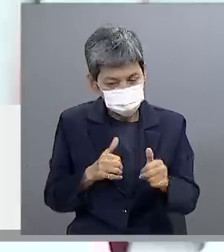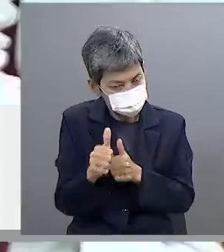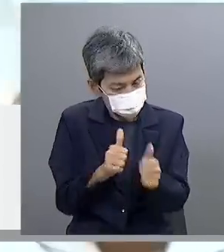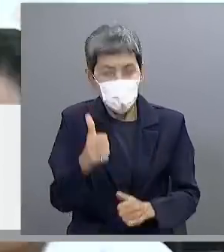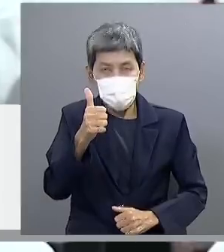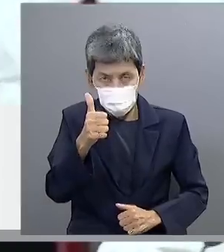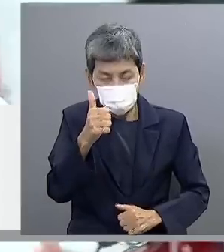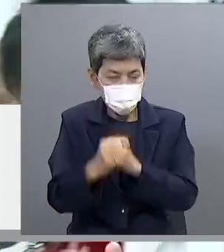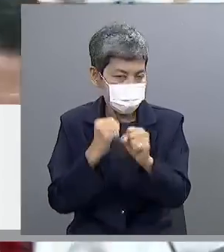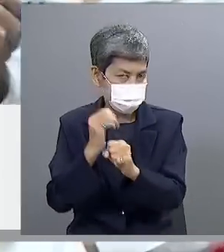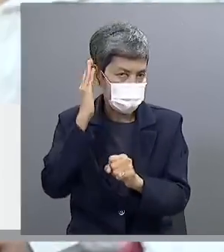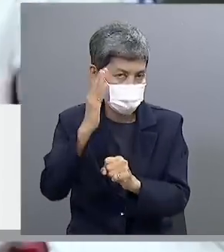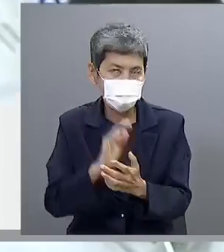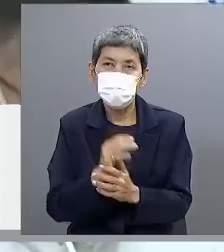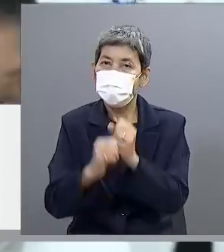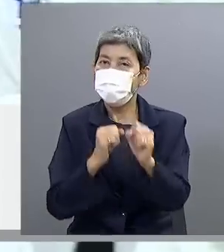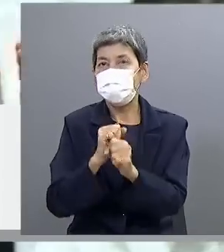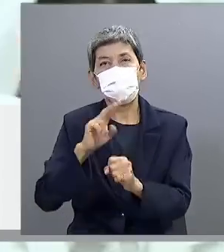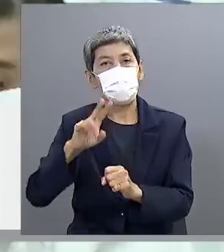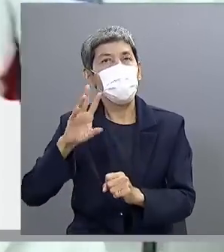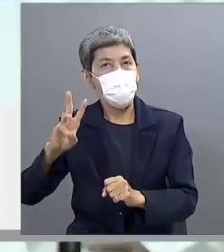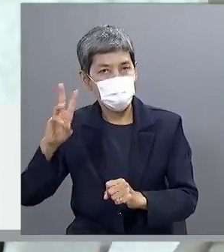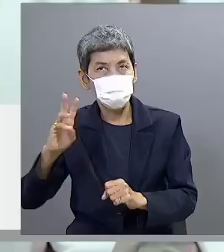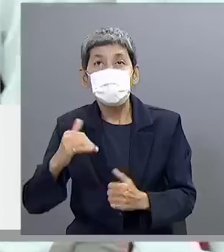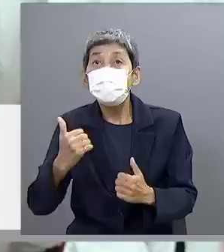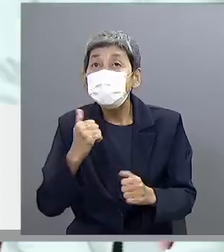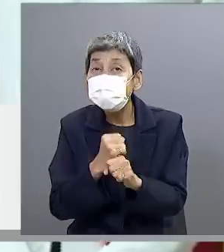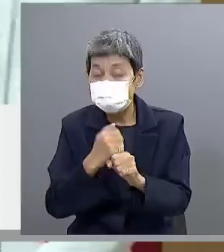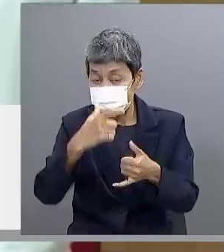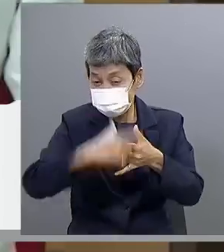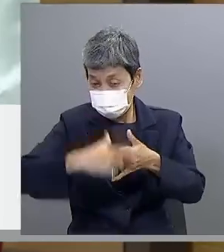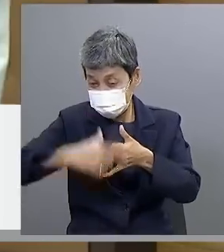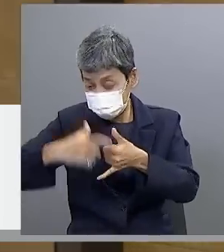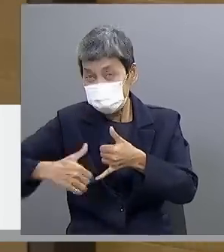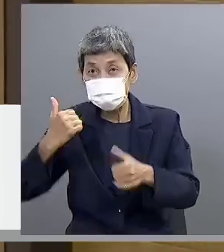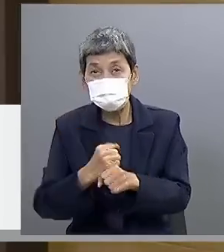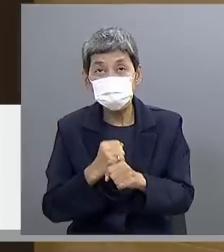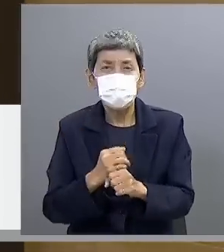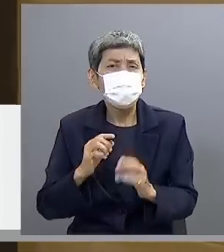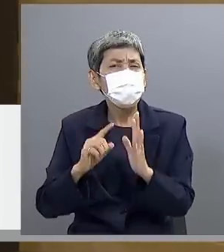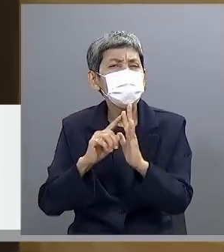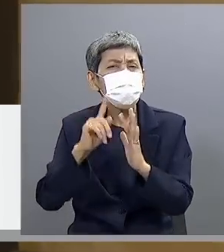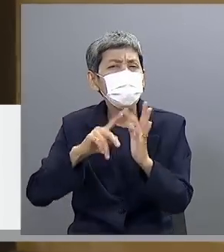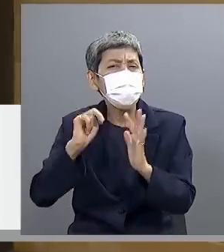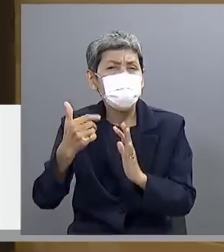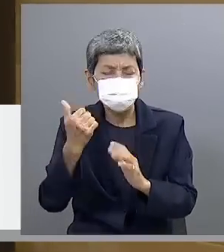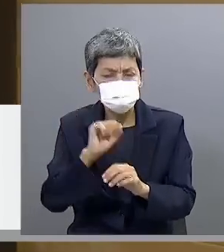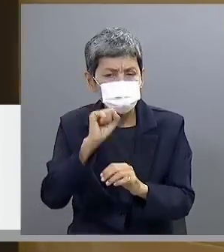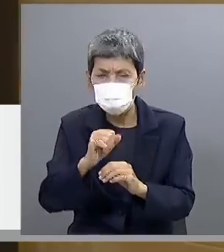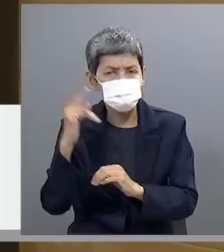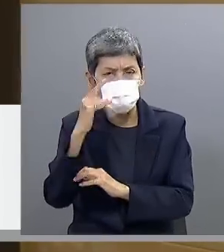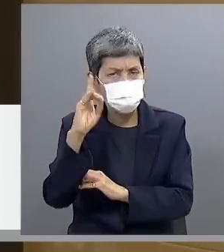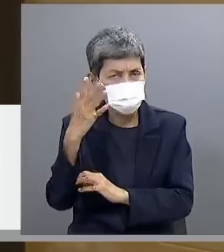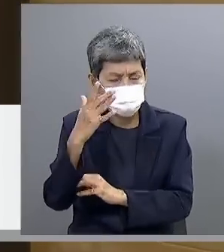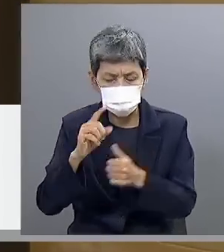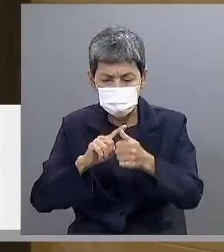น้า2566ค่ะแต่ว่าการเปิดตัววันนี้ค่ะไร้เงานายเก่งการุณโหสกุลส.ส.เขตดอนเมืองและนาวาอากาศเ